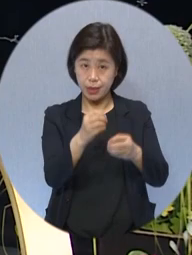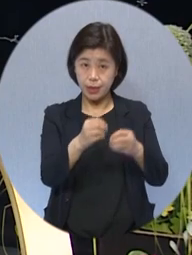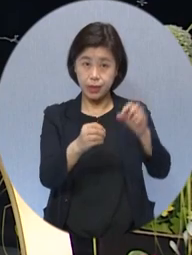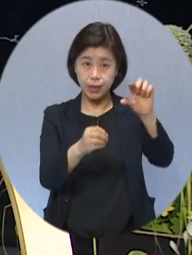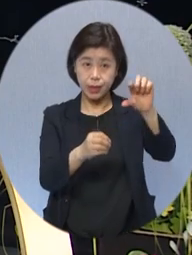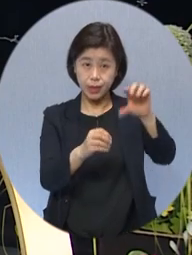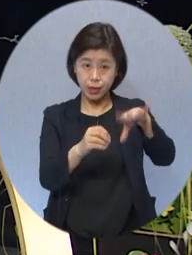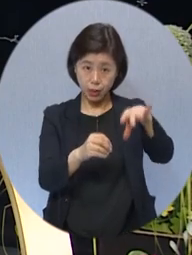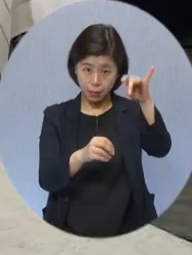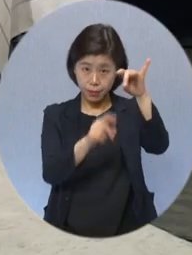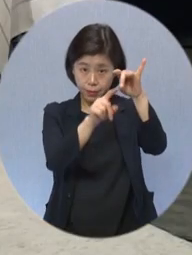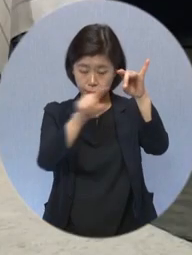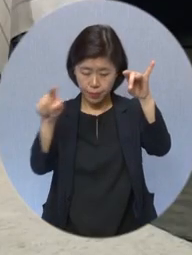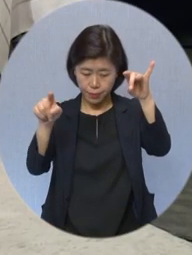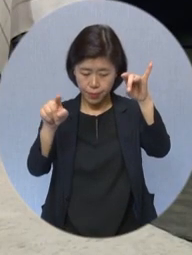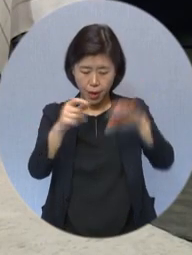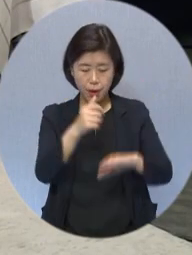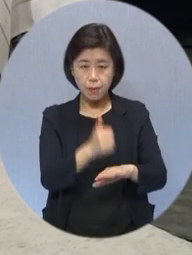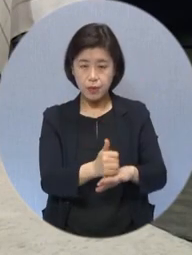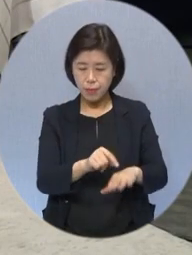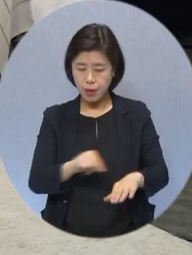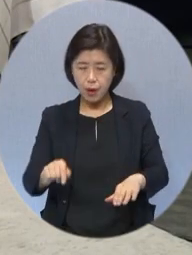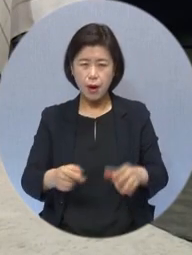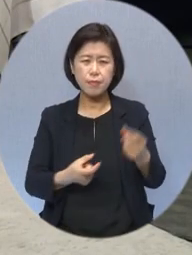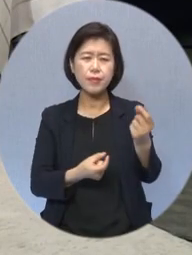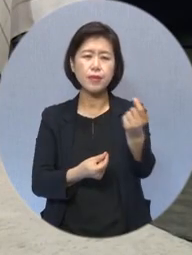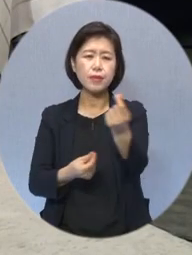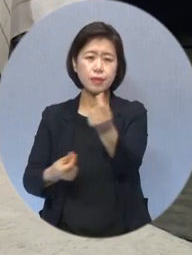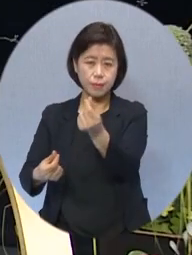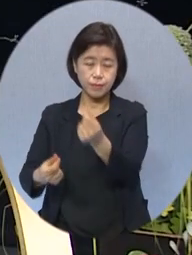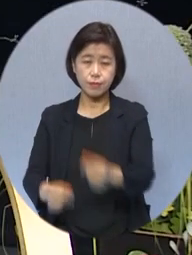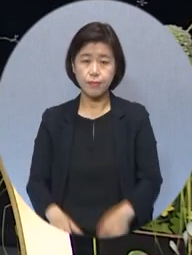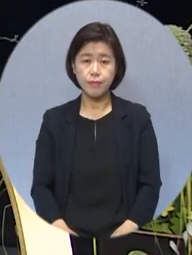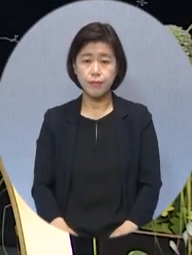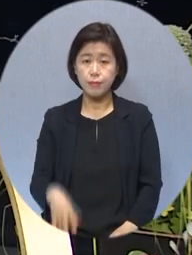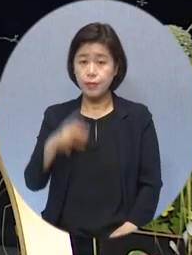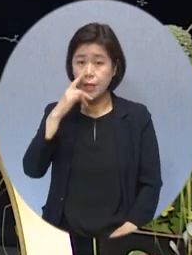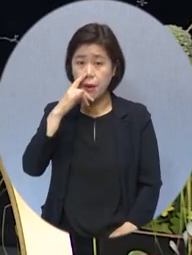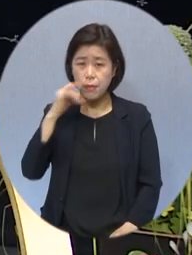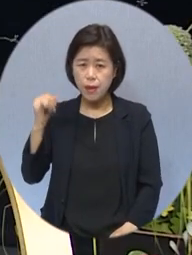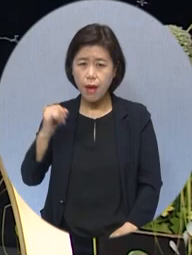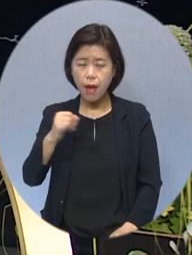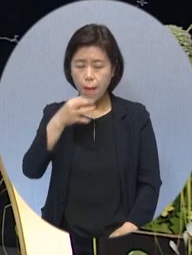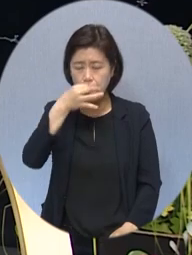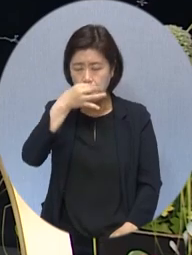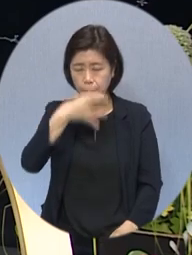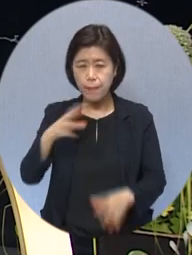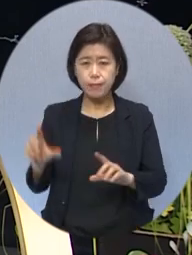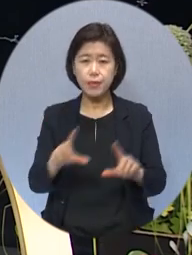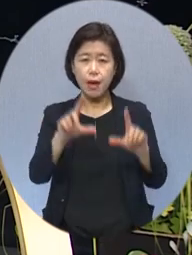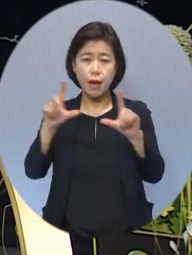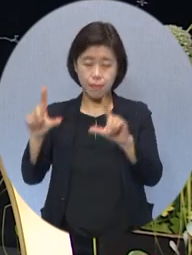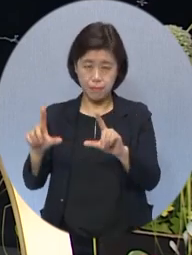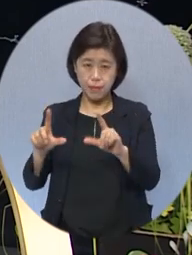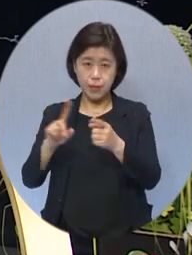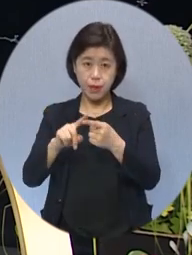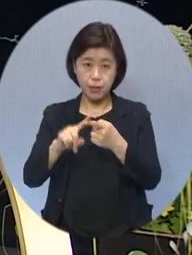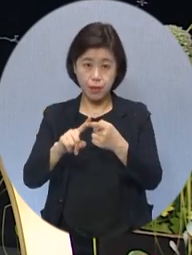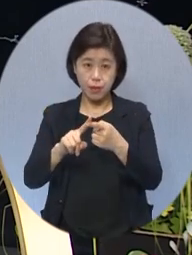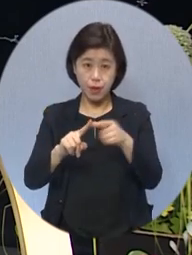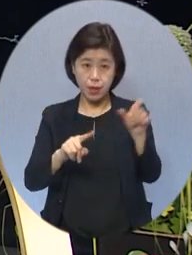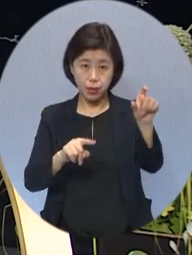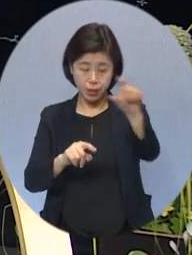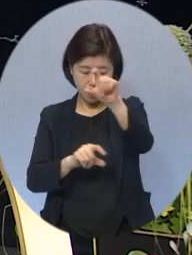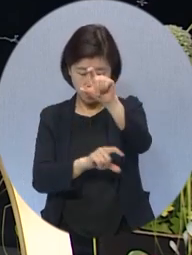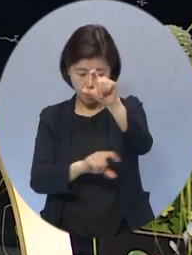매점하고 있습니다. 어머니의 거친 삶을 가장 잘 표현할 수 있는 상관물로